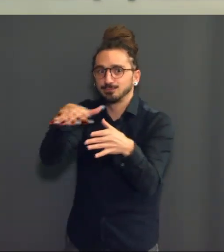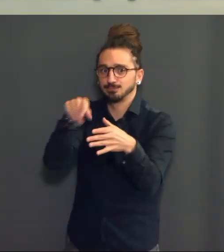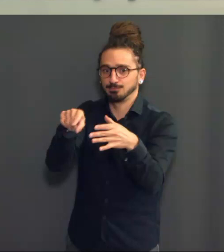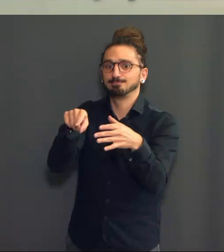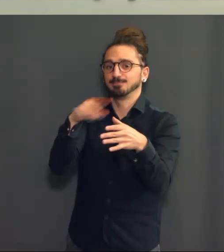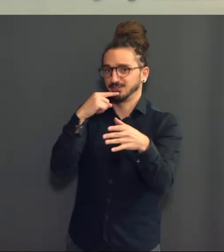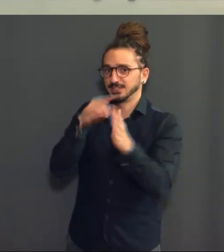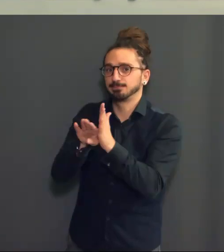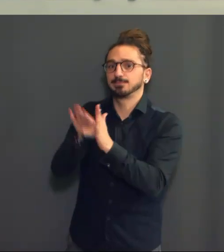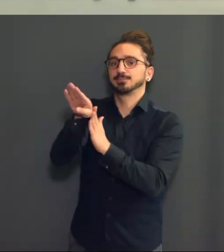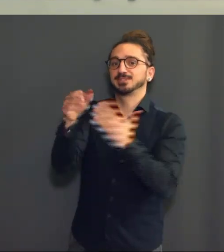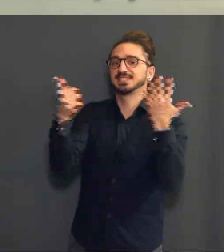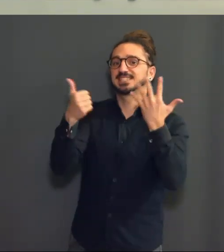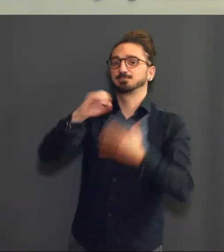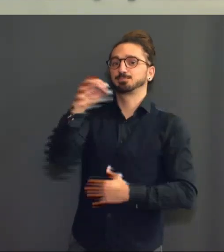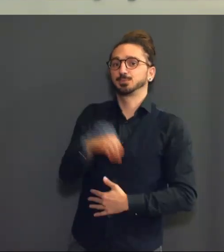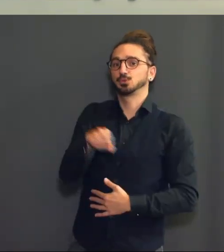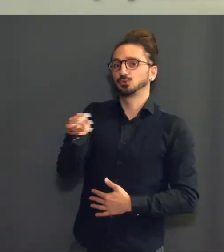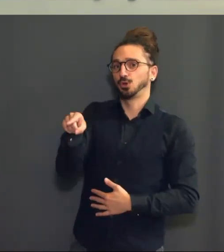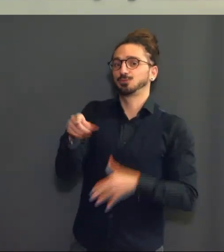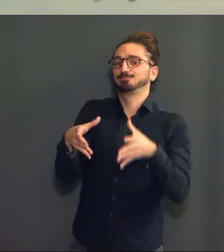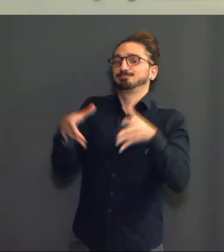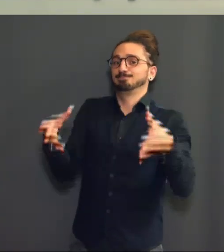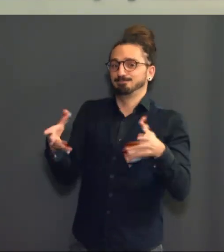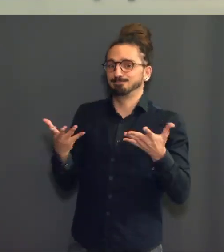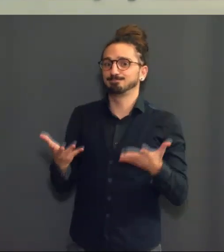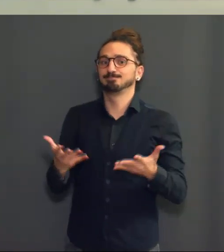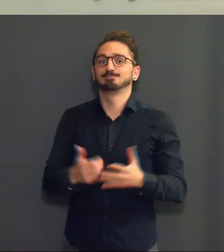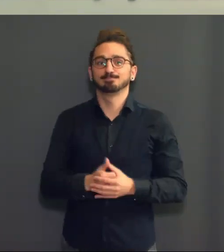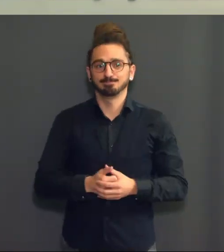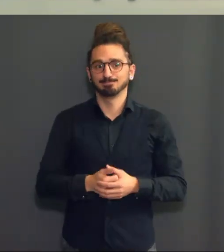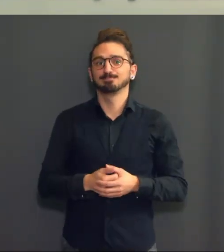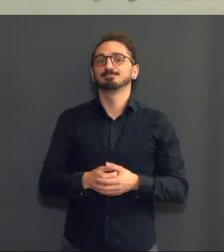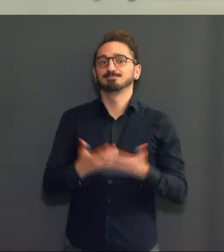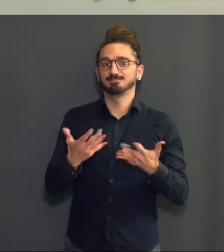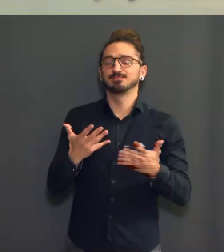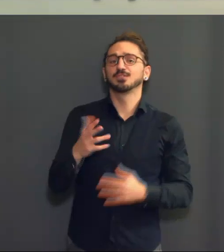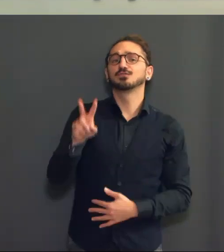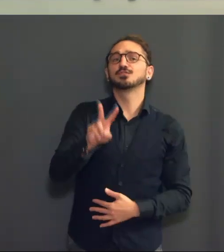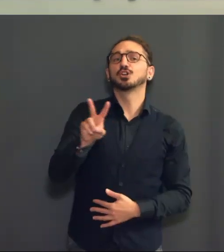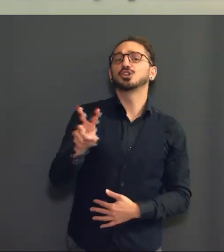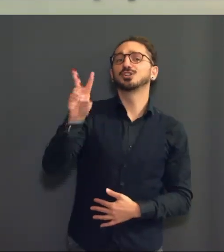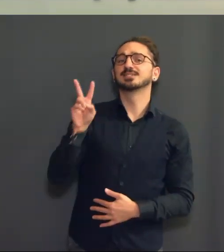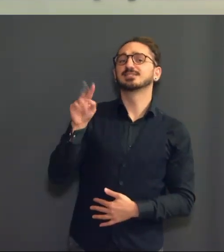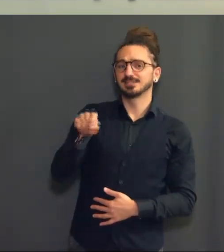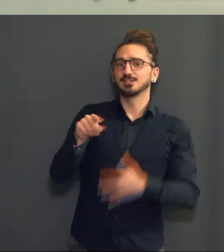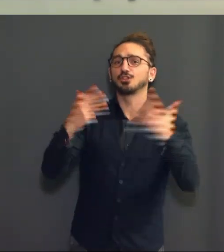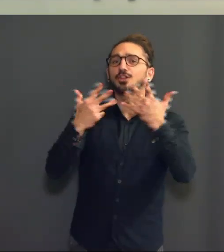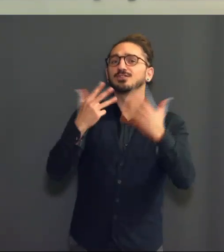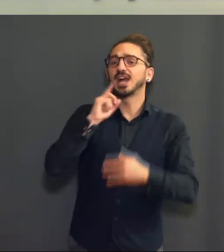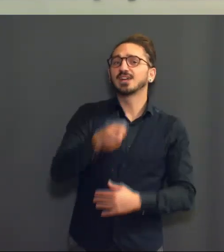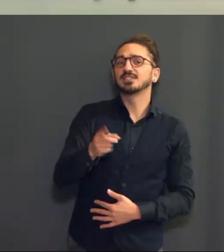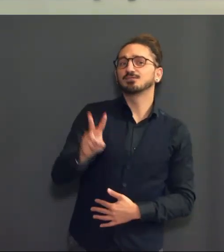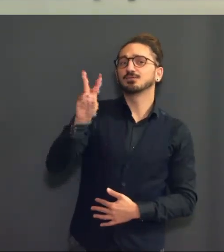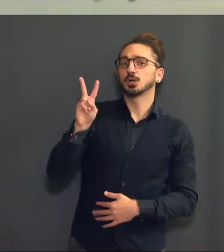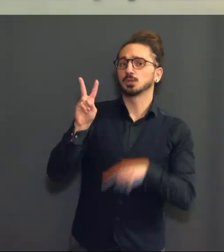intensifs, soit 925 patients, a été atteint le vendredi 9 avril. Entre le vendredi